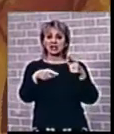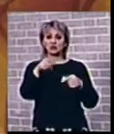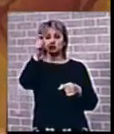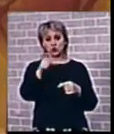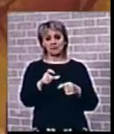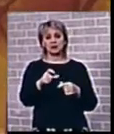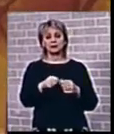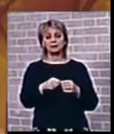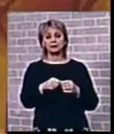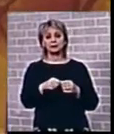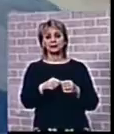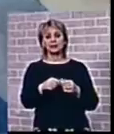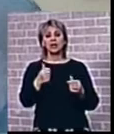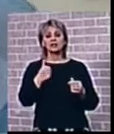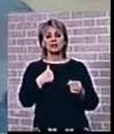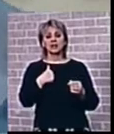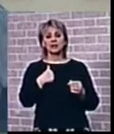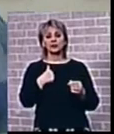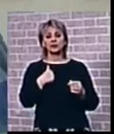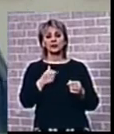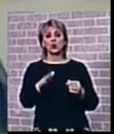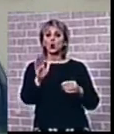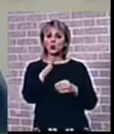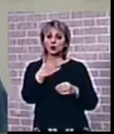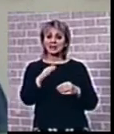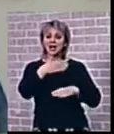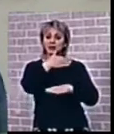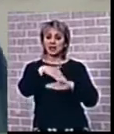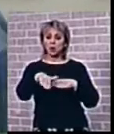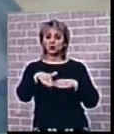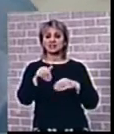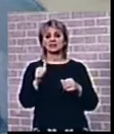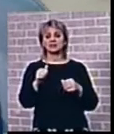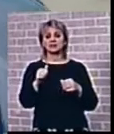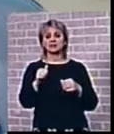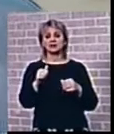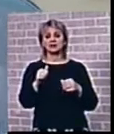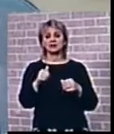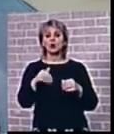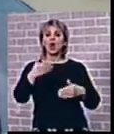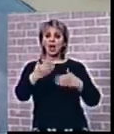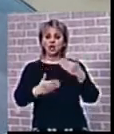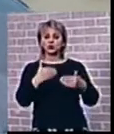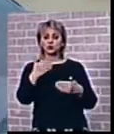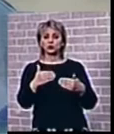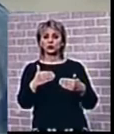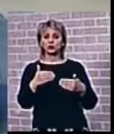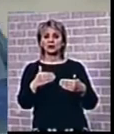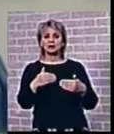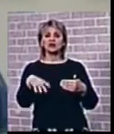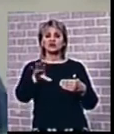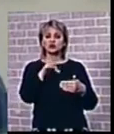человеком. Я гуляю на улице и хожу все